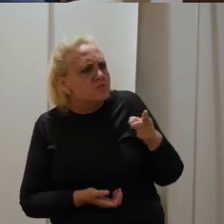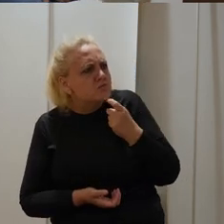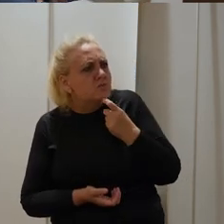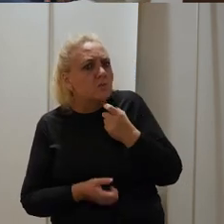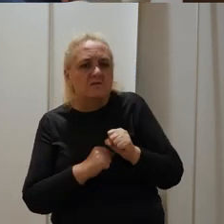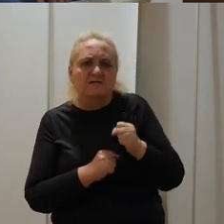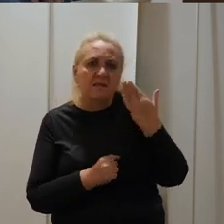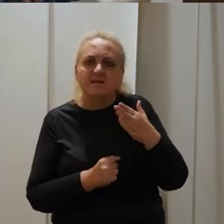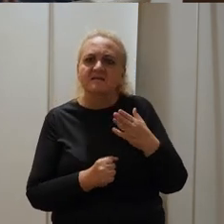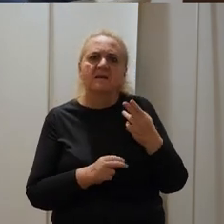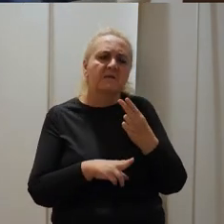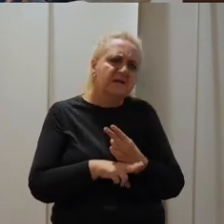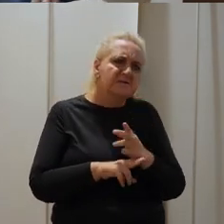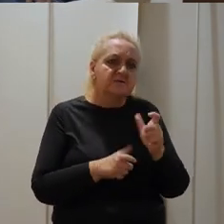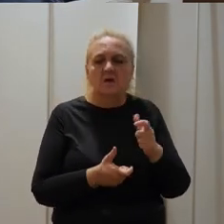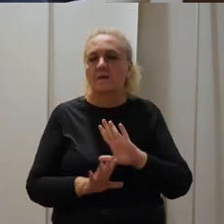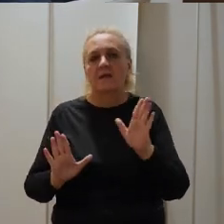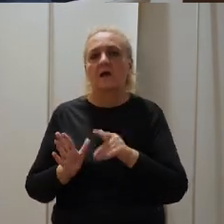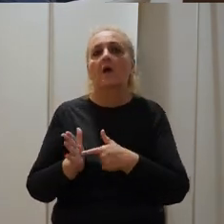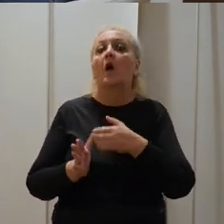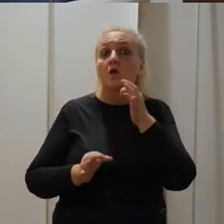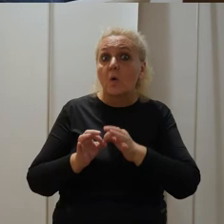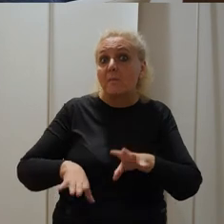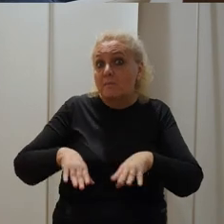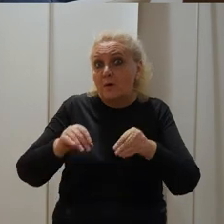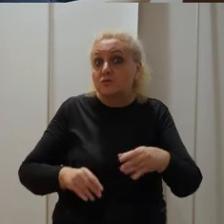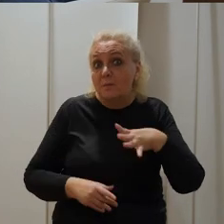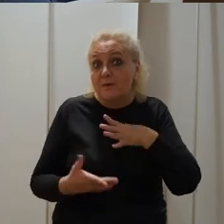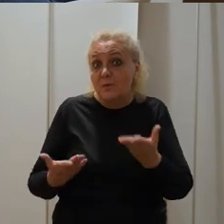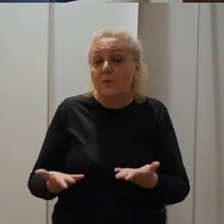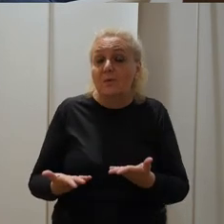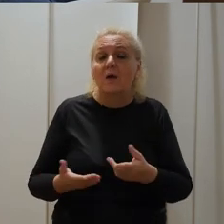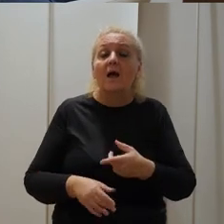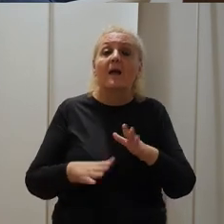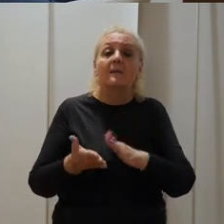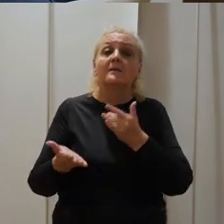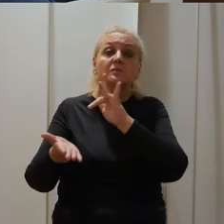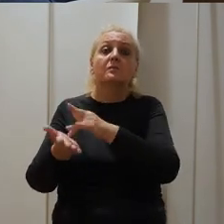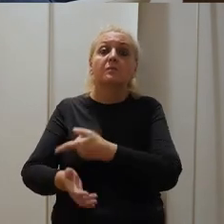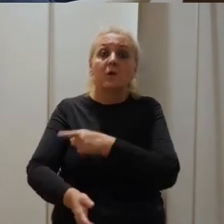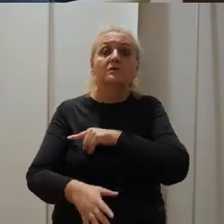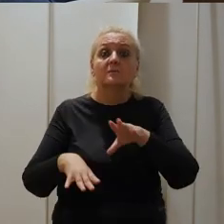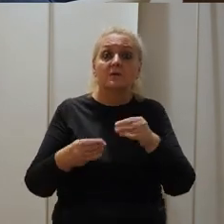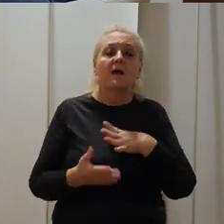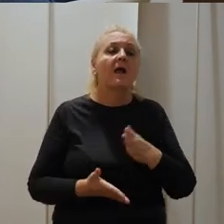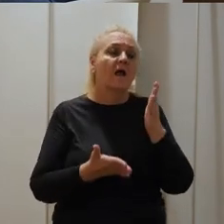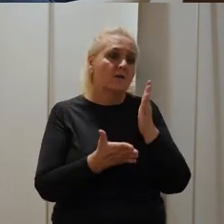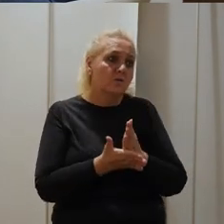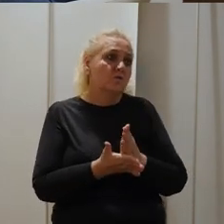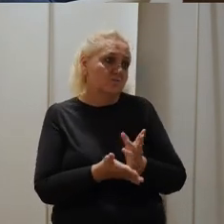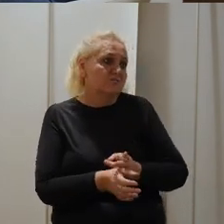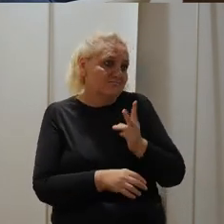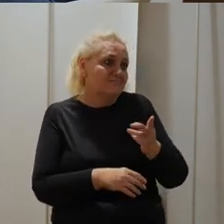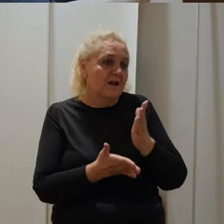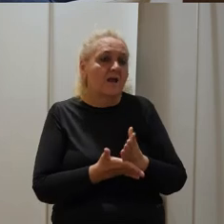to jest, nie znam, jakiś niezależny chyba. Ale tak dokładnie zaczynali. Gdzieś pamiętam ich na targach w Poznaniu, dokładnie tak zaczynali. No ale przebyli w końcu ścianę, nie? To nie